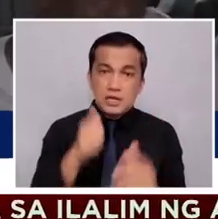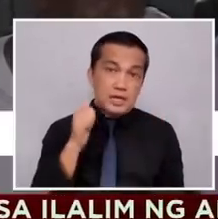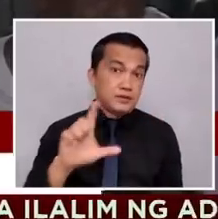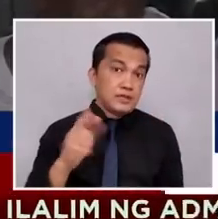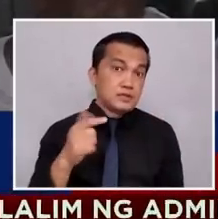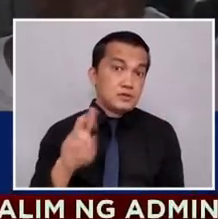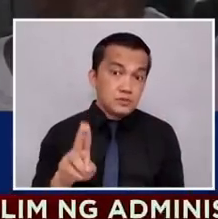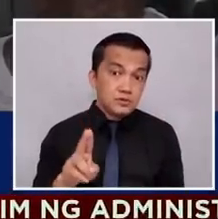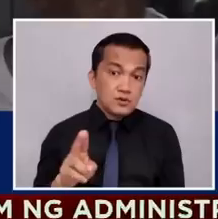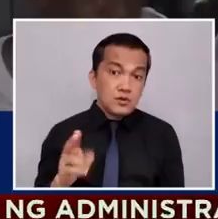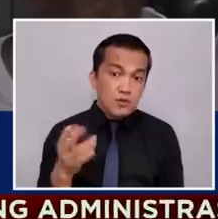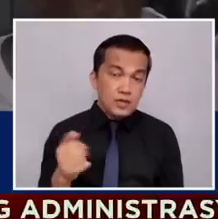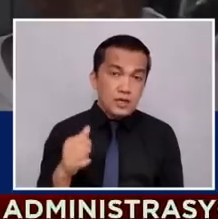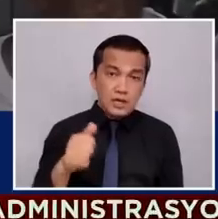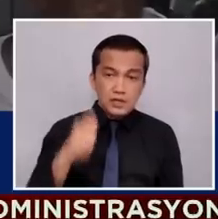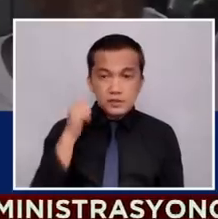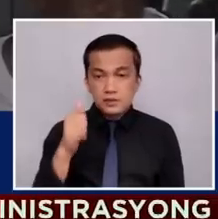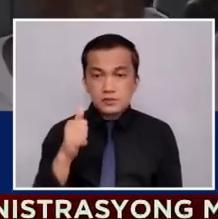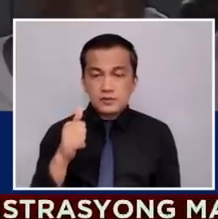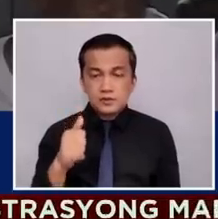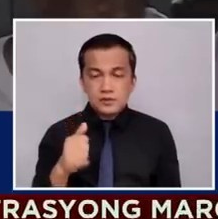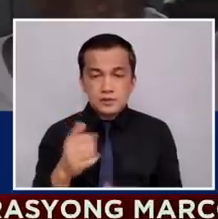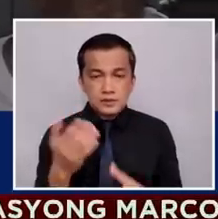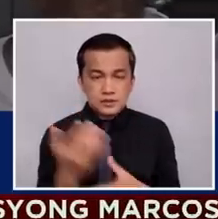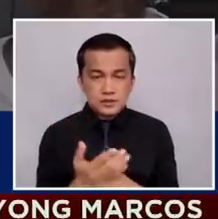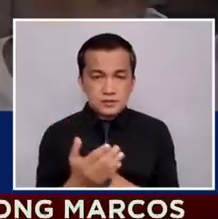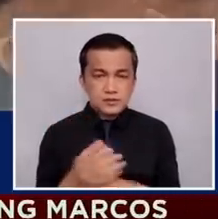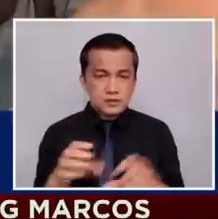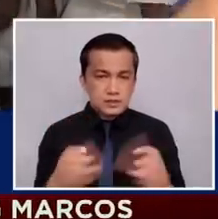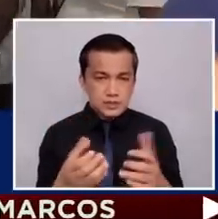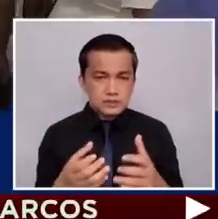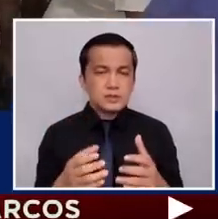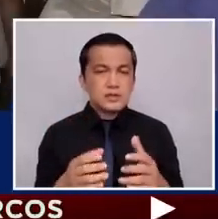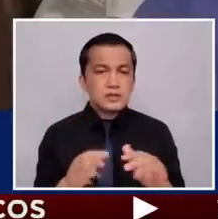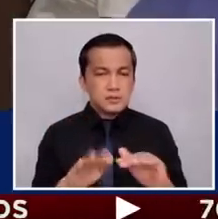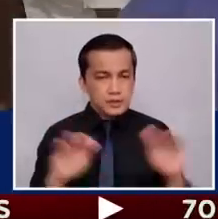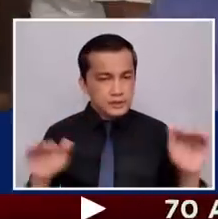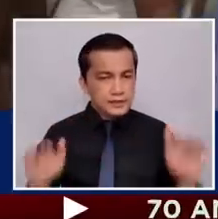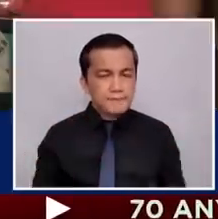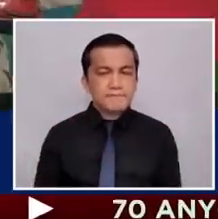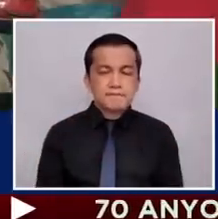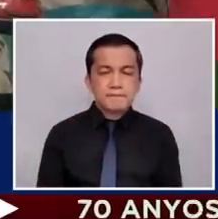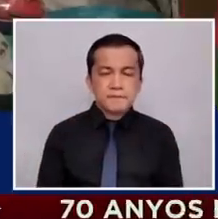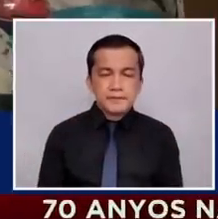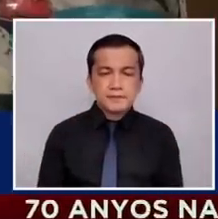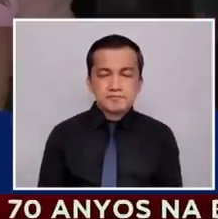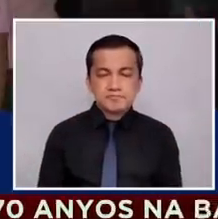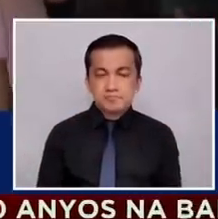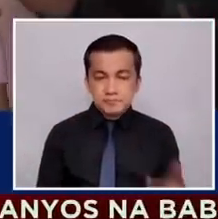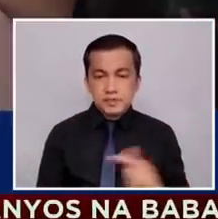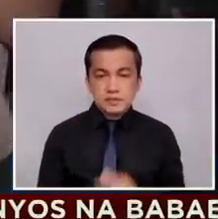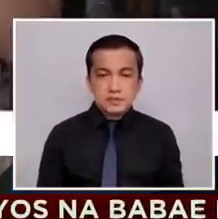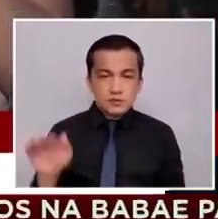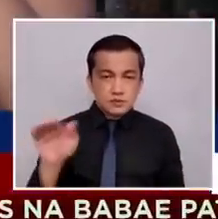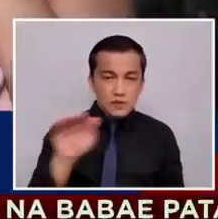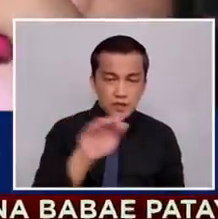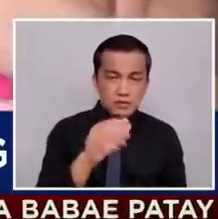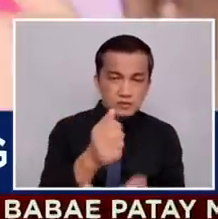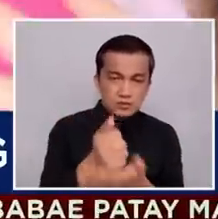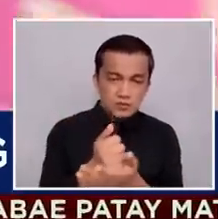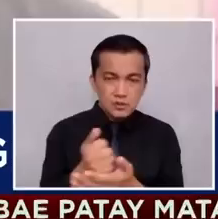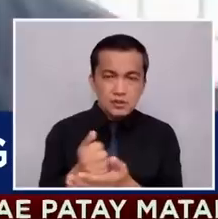yon dahil nga ayaw din naming ma-disrupt, no, yung klase ng mga bata. Nananawagan naman ng tulong ang mga